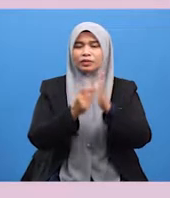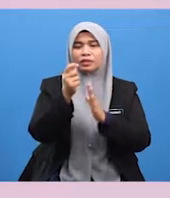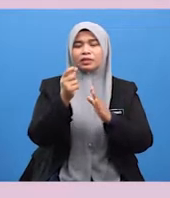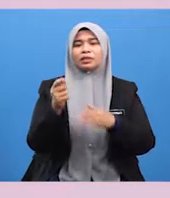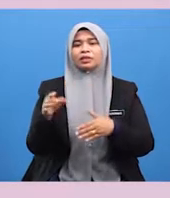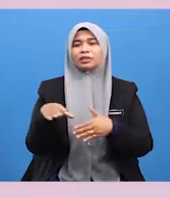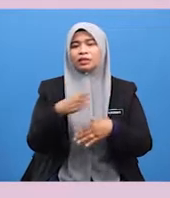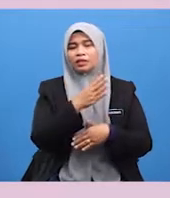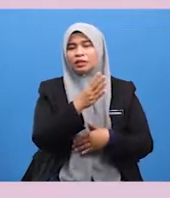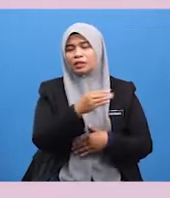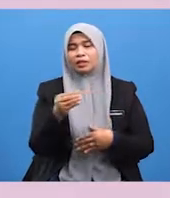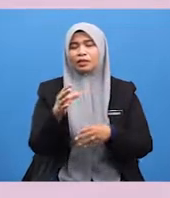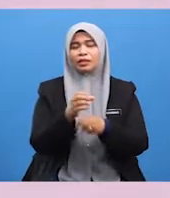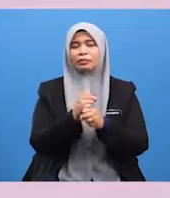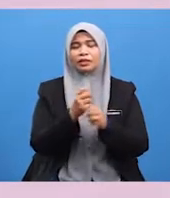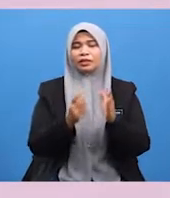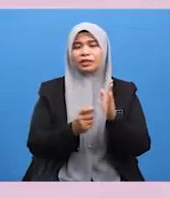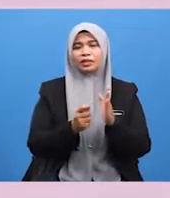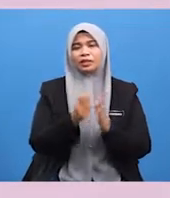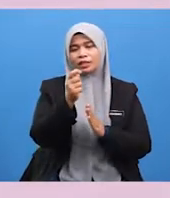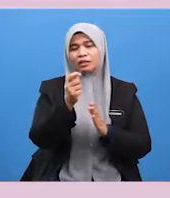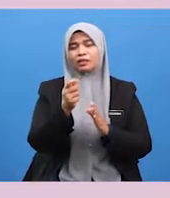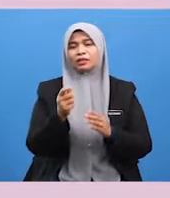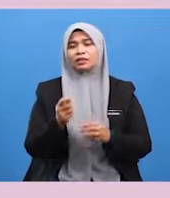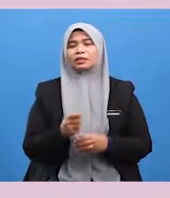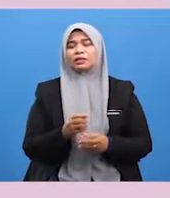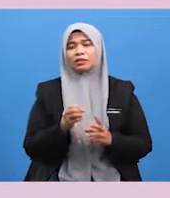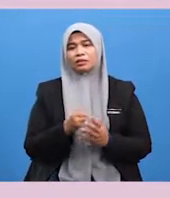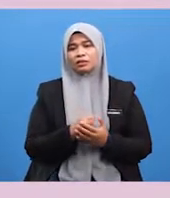di samping dapat meningkatkan status sosialnya.